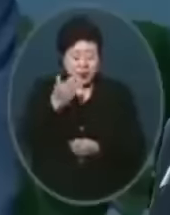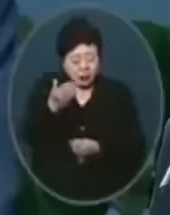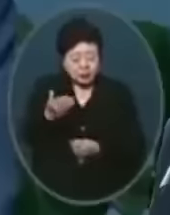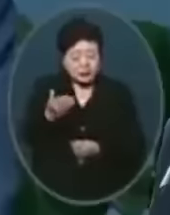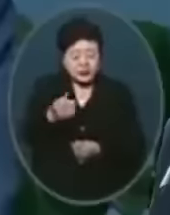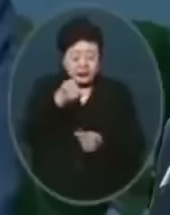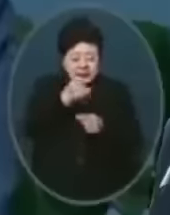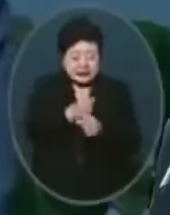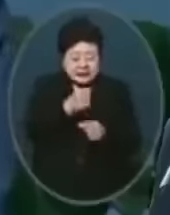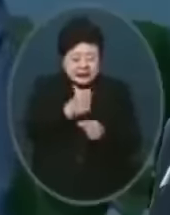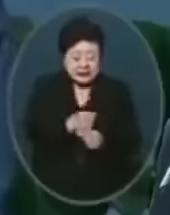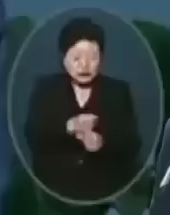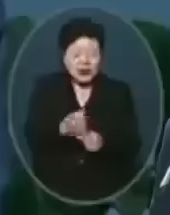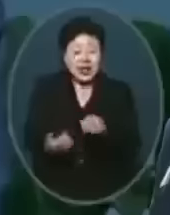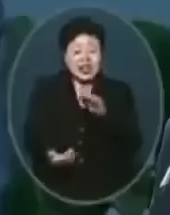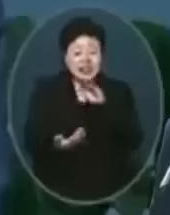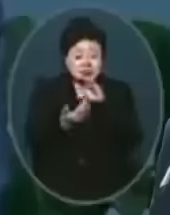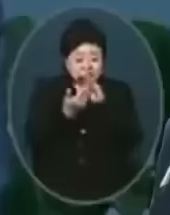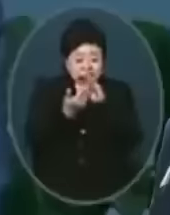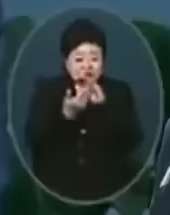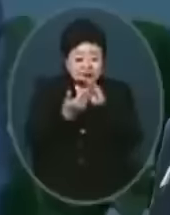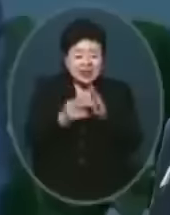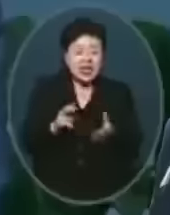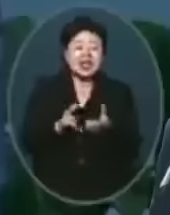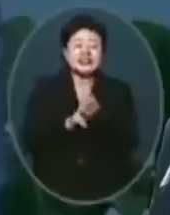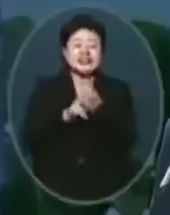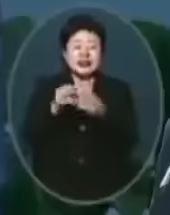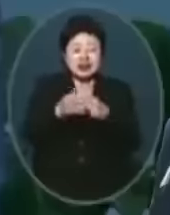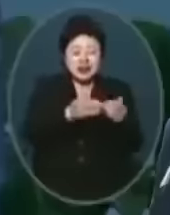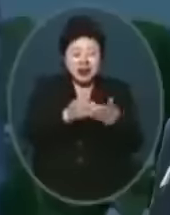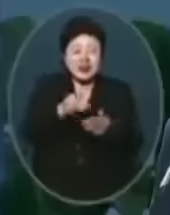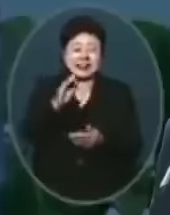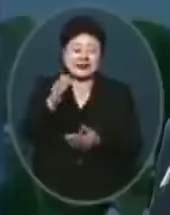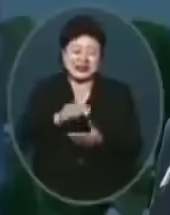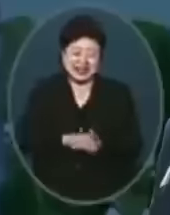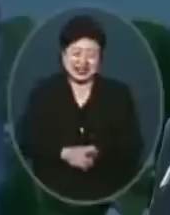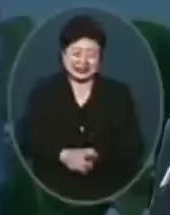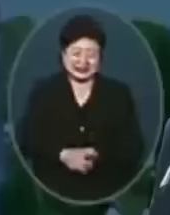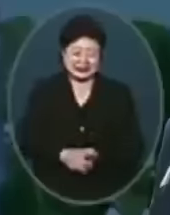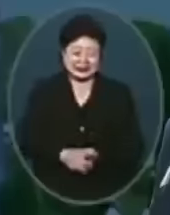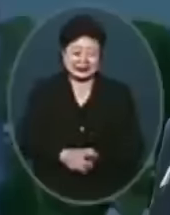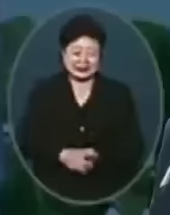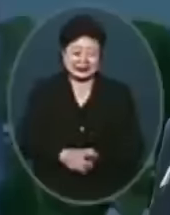여러분 창조가 이루어지는 기적을 체험하게 되는 것입니다.